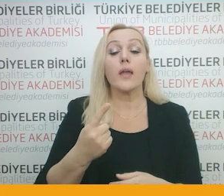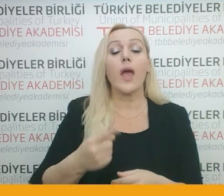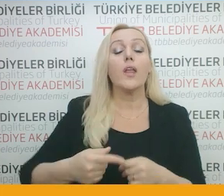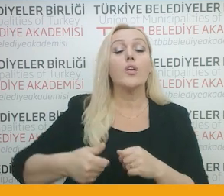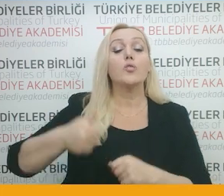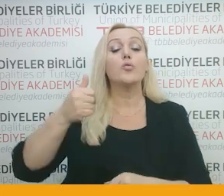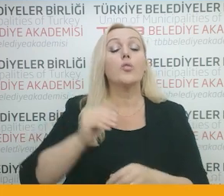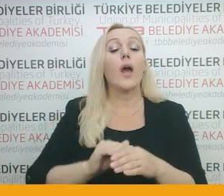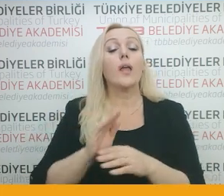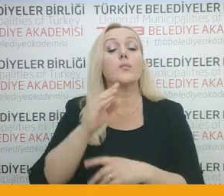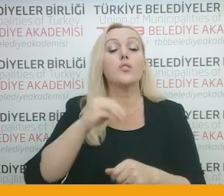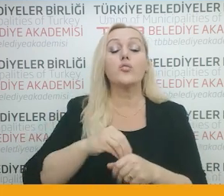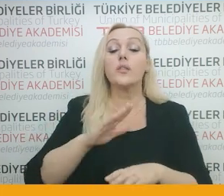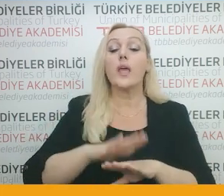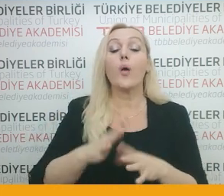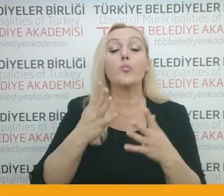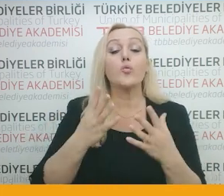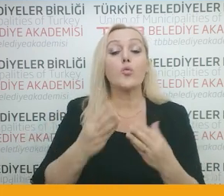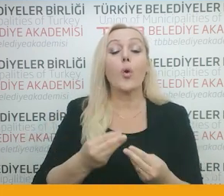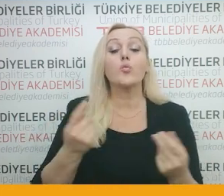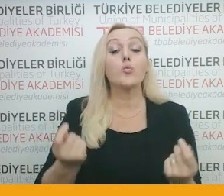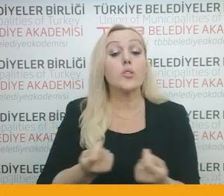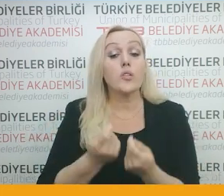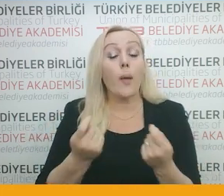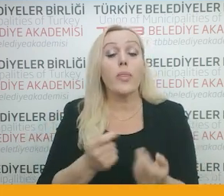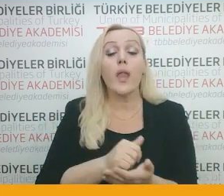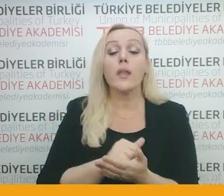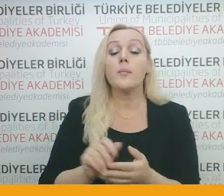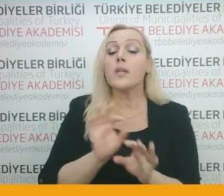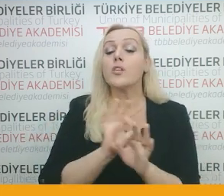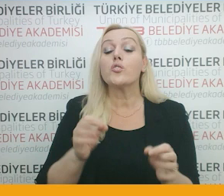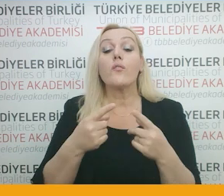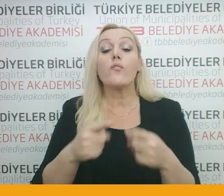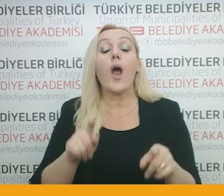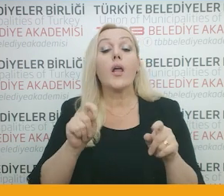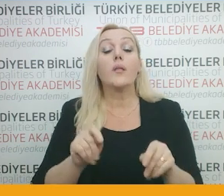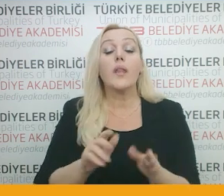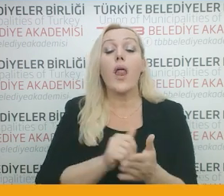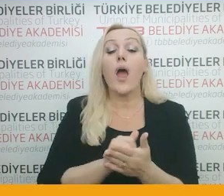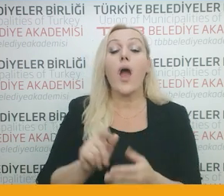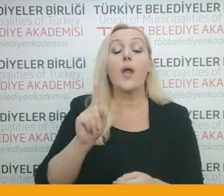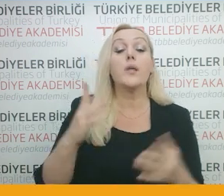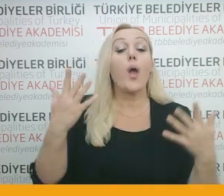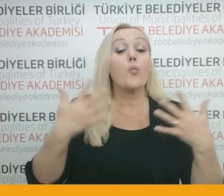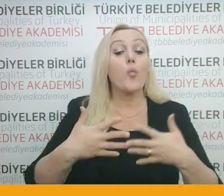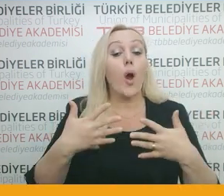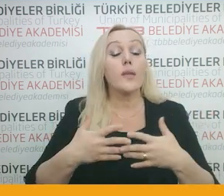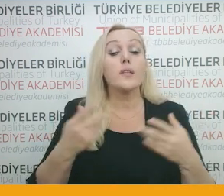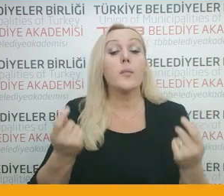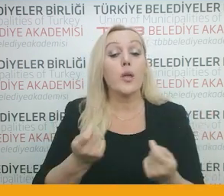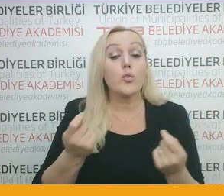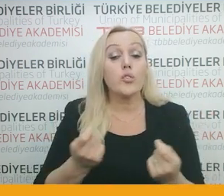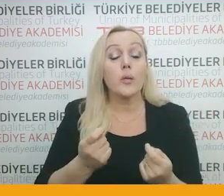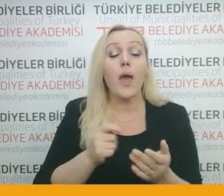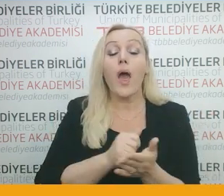günlük hayatımızda yaptığımız tüm iş ve işlemler aslında bazen farkına varmıyoruz ama her biri birer muhasebe işlemi, her biri